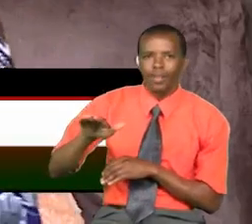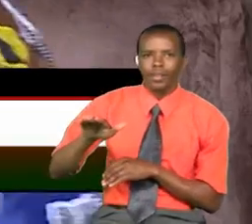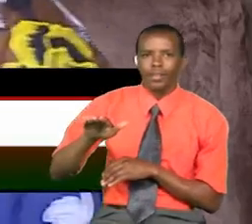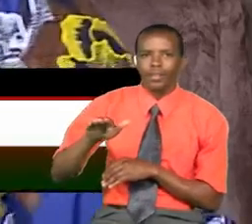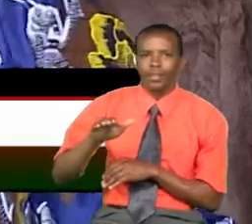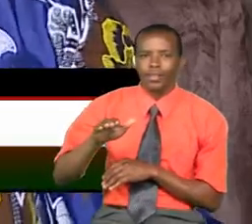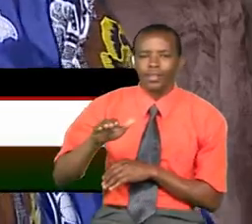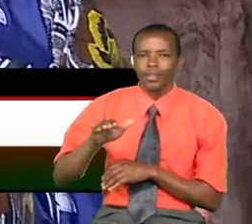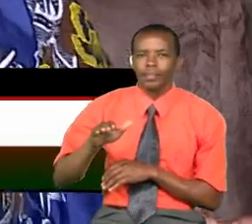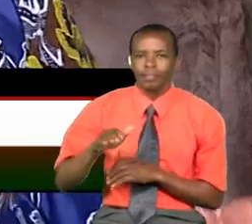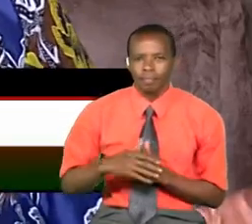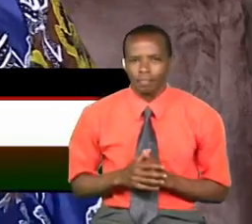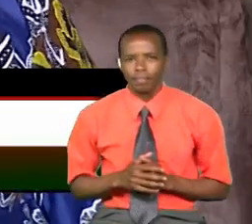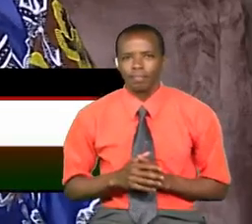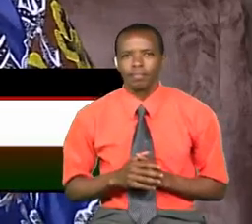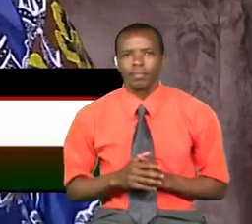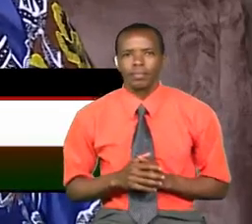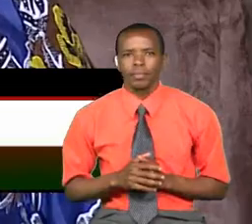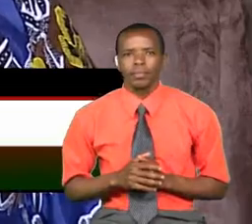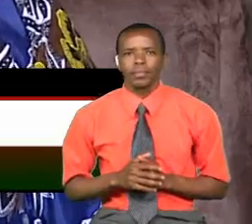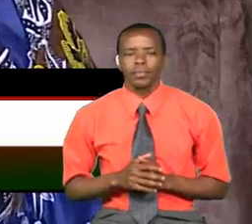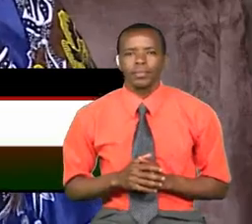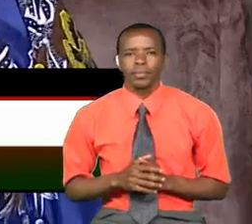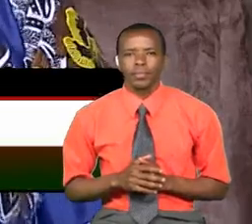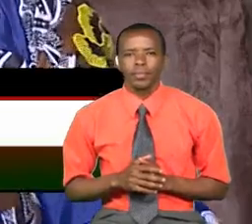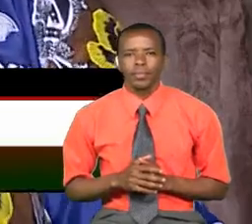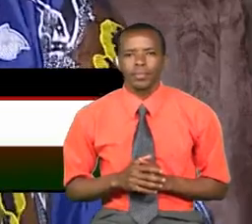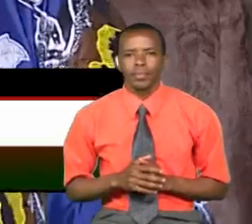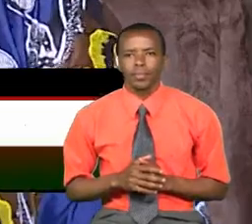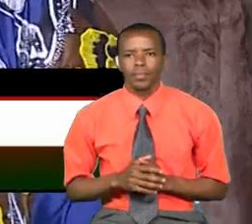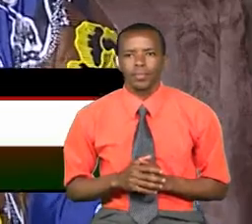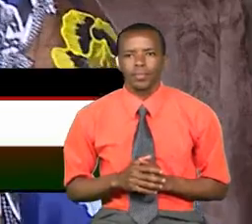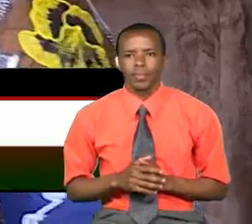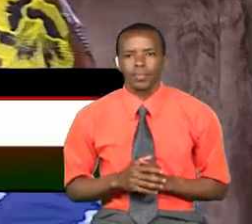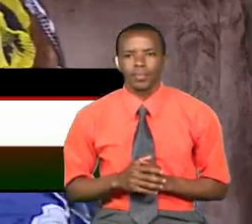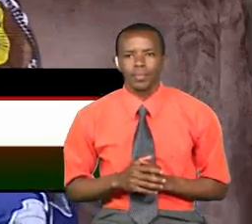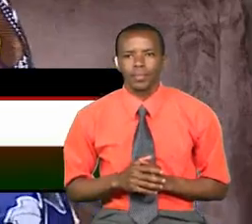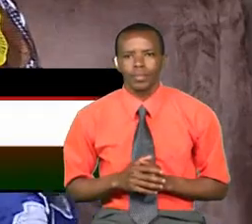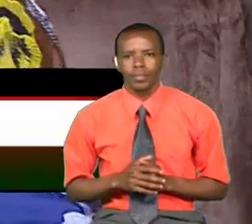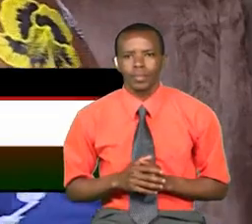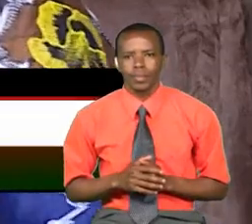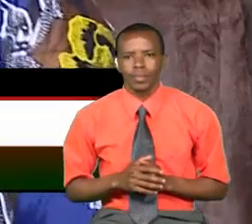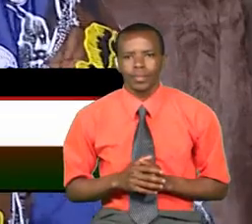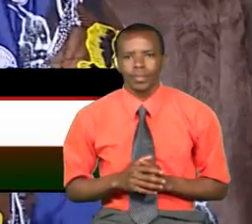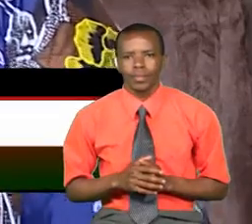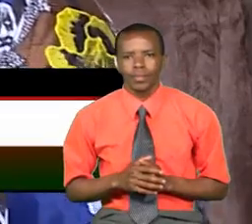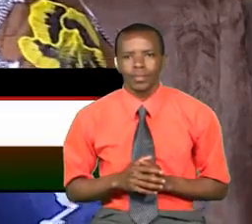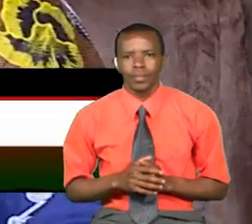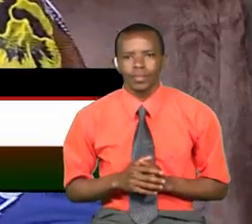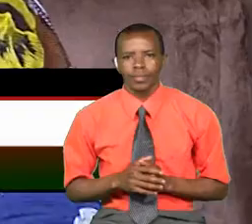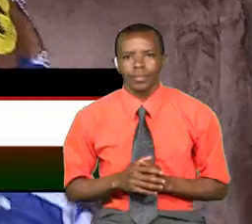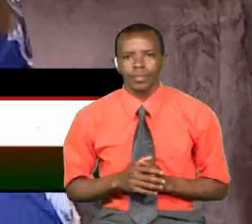embedodo, limelala mchangani, pauba na mazoea, uwe wangu